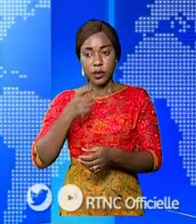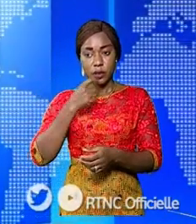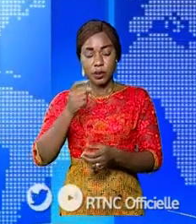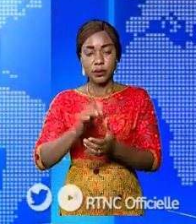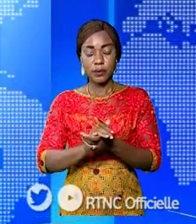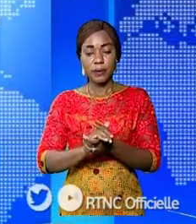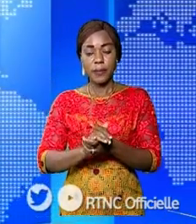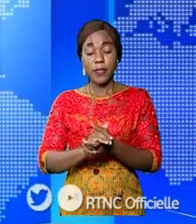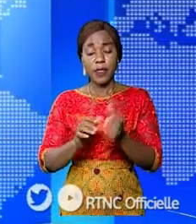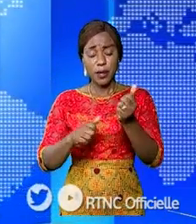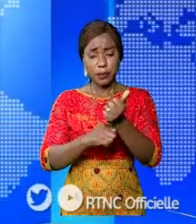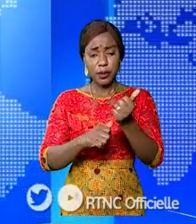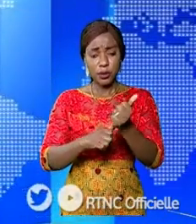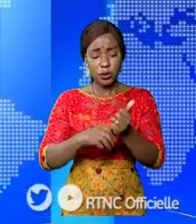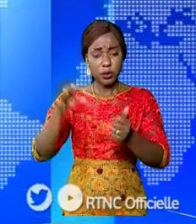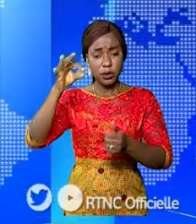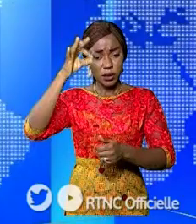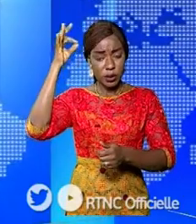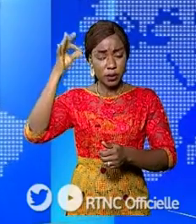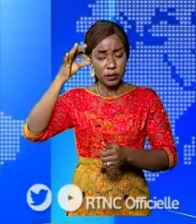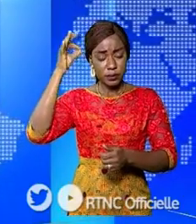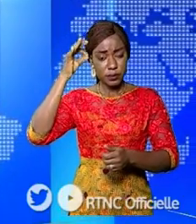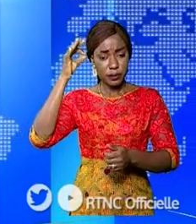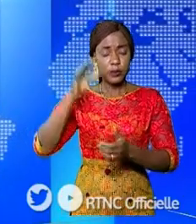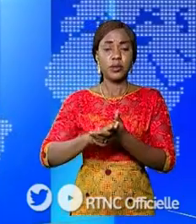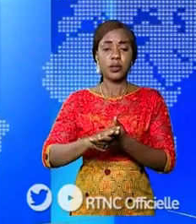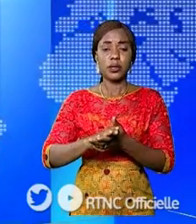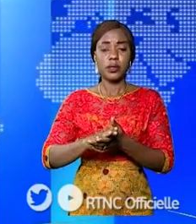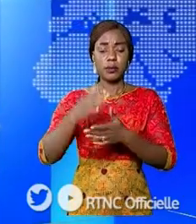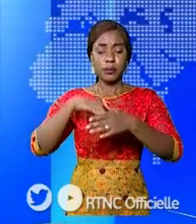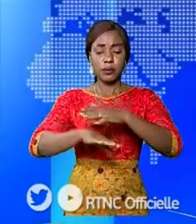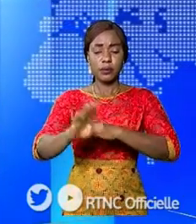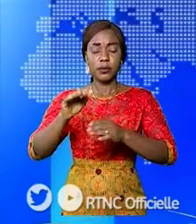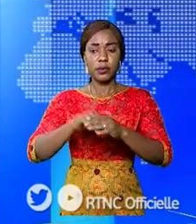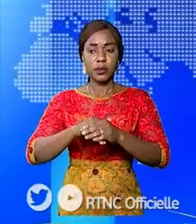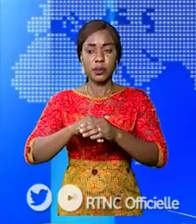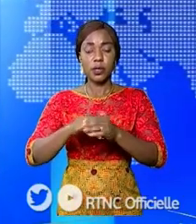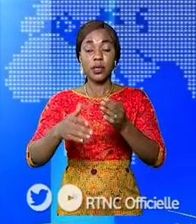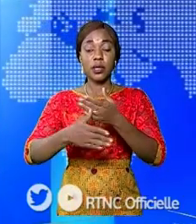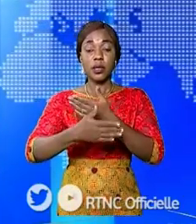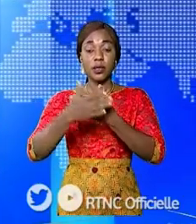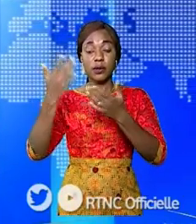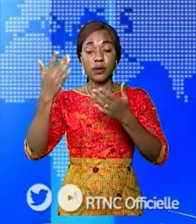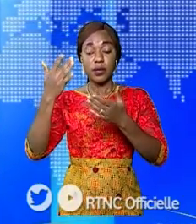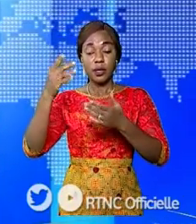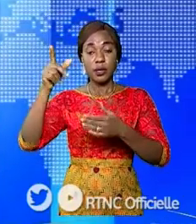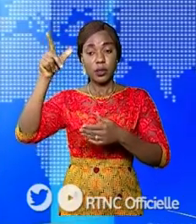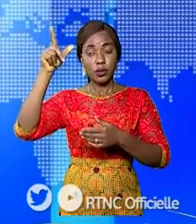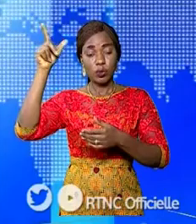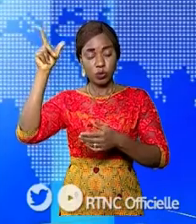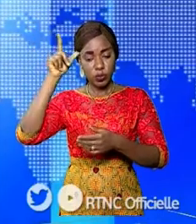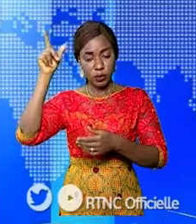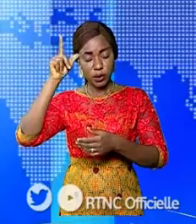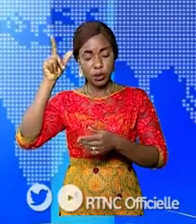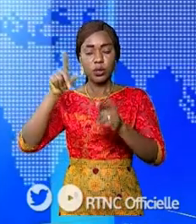les insurgés Mai Mai ont pris d'assaut la ville de Lubumbashi. Ils ont même tenté de hisser leur drapeau au cœur de cette ville.